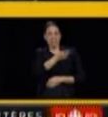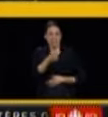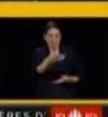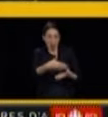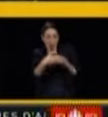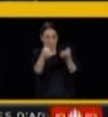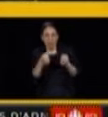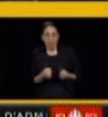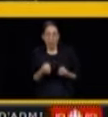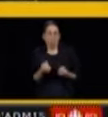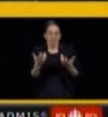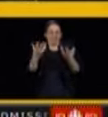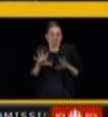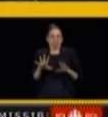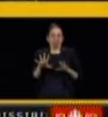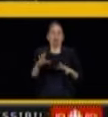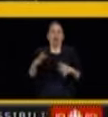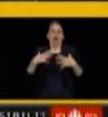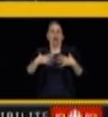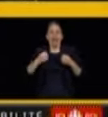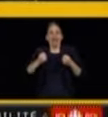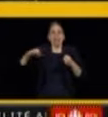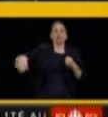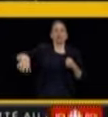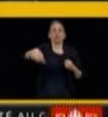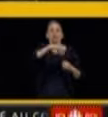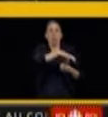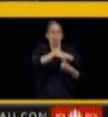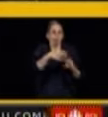peut, comme je le disais tantôt, peut-être avoir échappé quelques